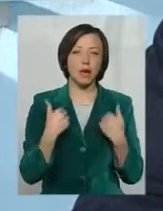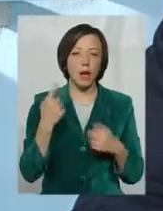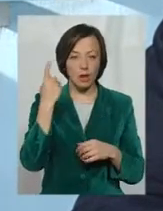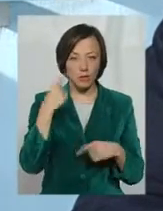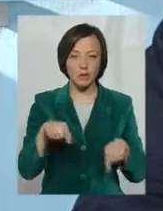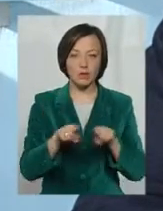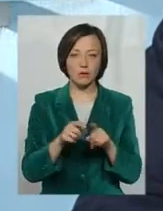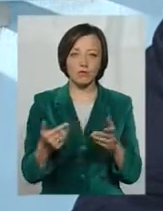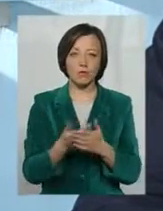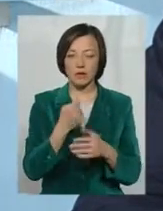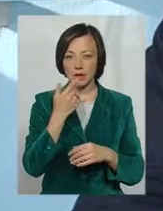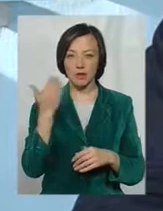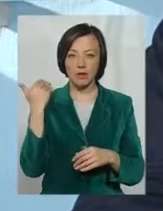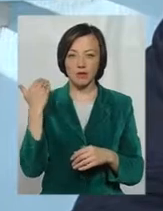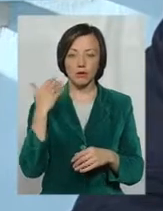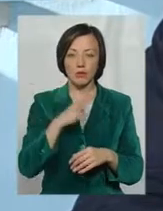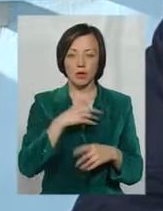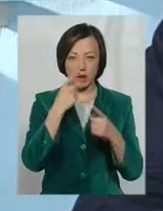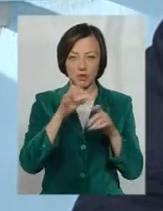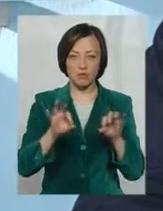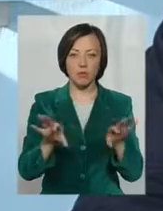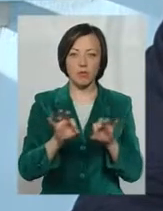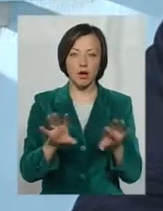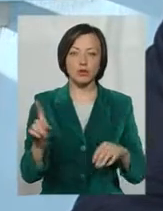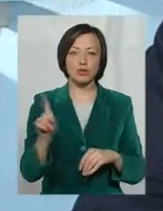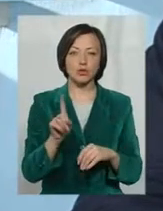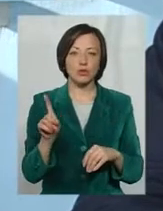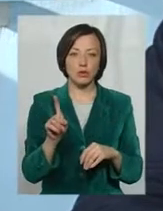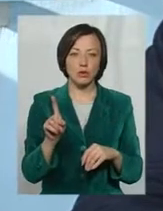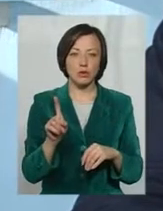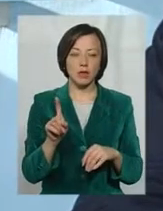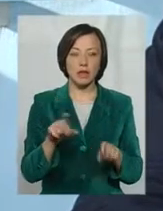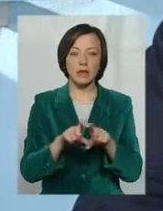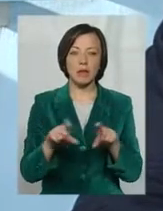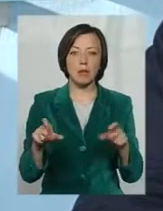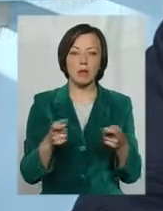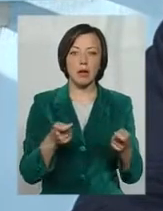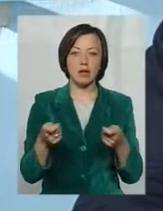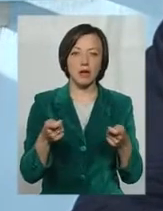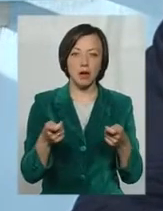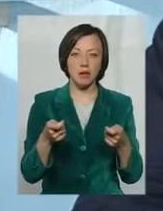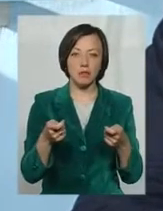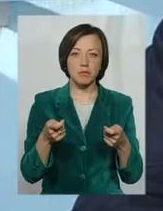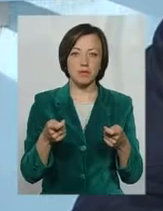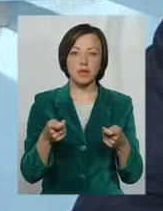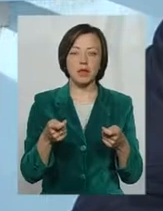також у новинах нещодавно була інформація стосовно того, що департамент кіберполіції